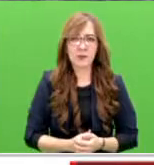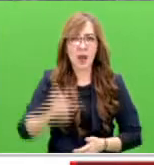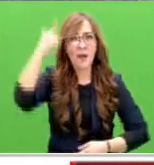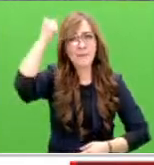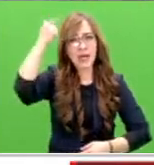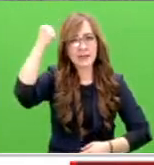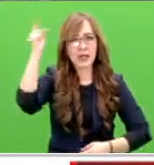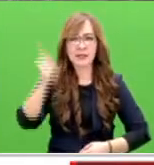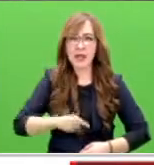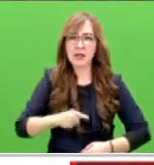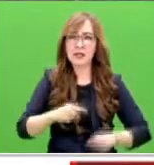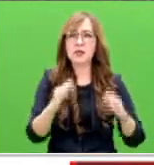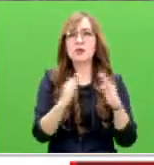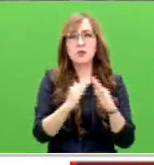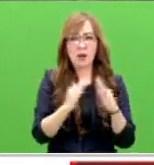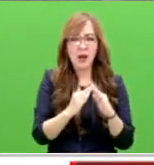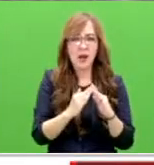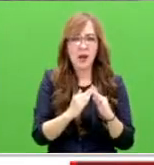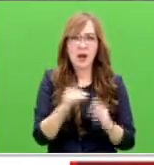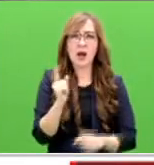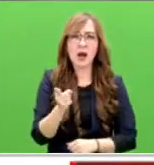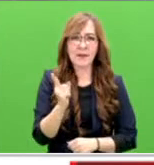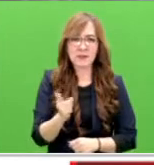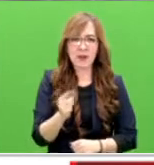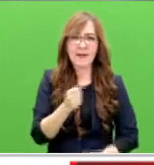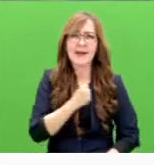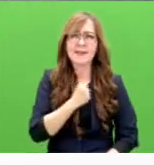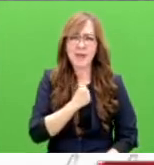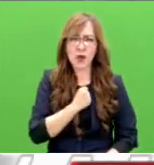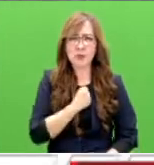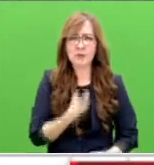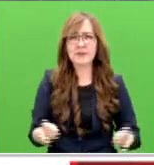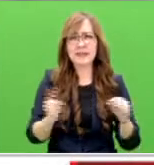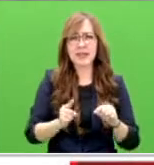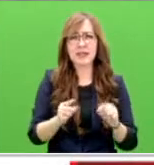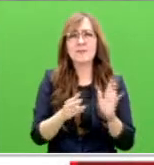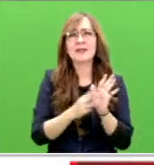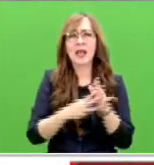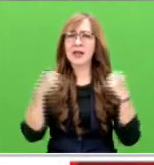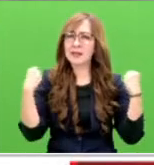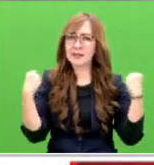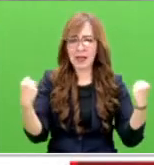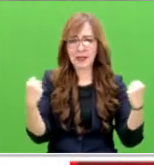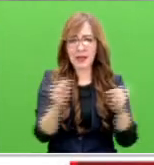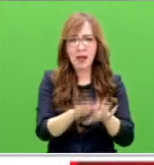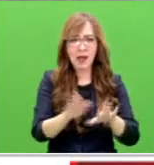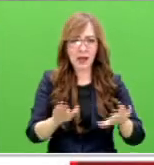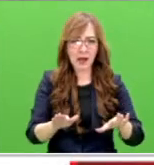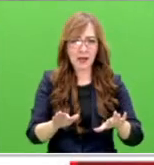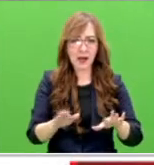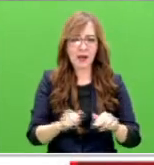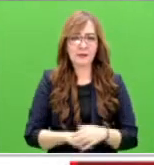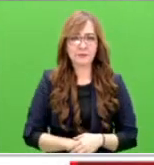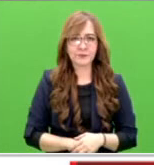suruh belajar di rumah atau daring sejauh ini karena kondisi takut mengganggu kesehatan bagi para siswa yang taraf dalam tahap belajar mengajar, mungkin